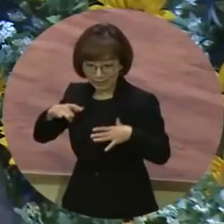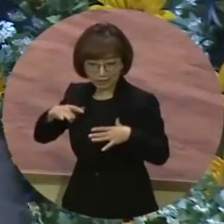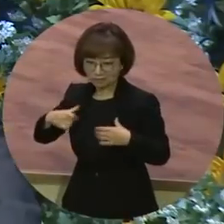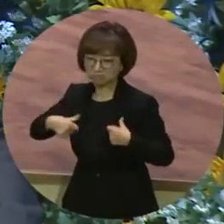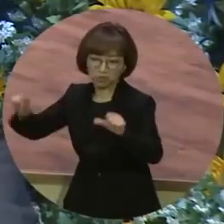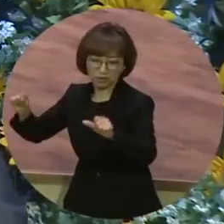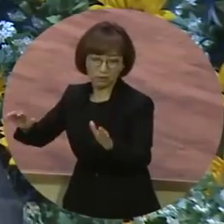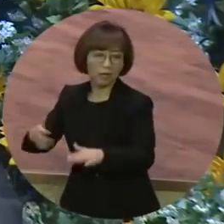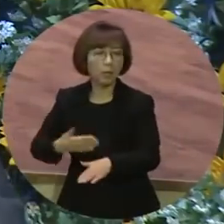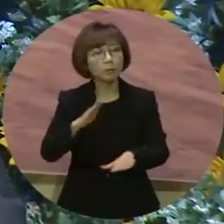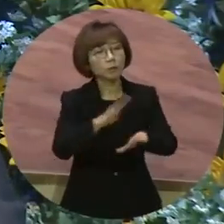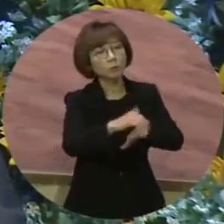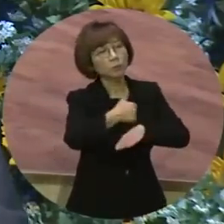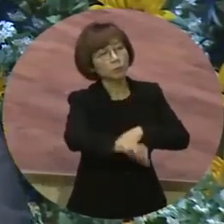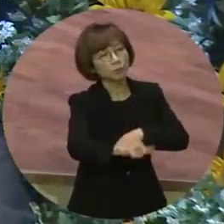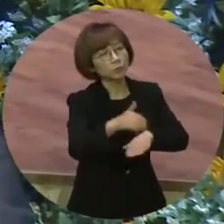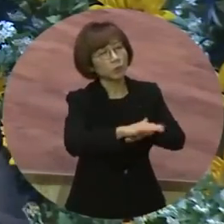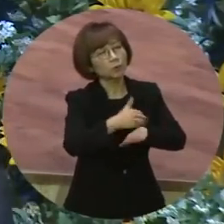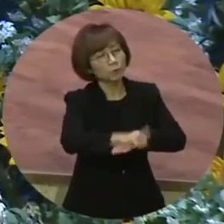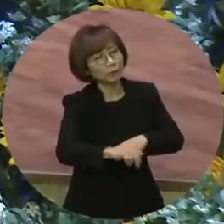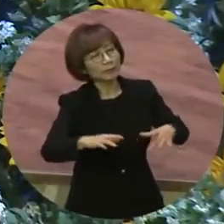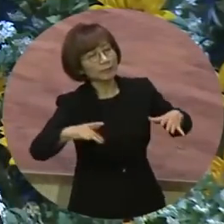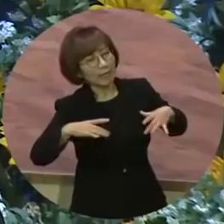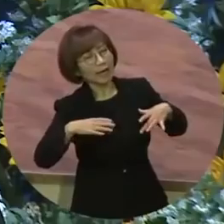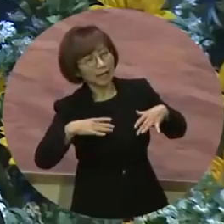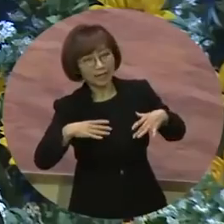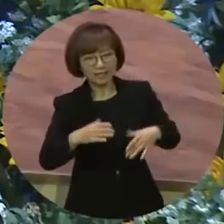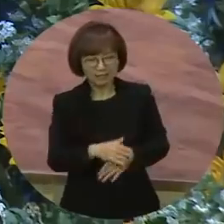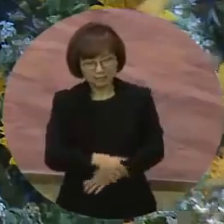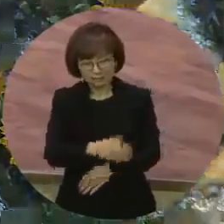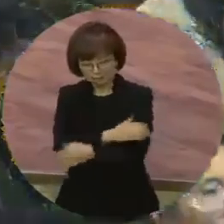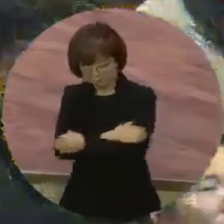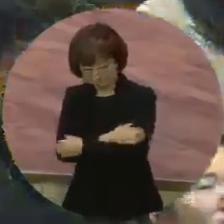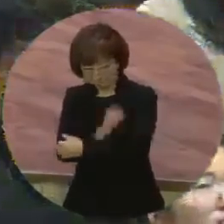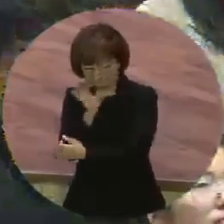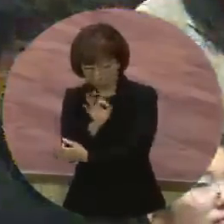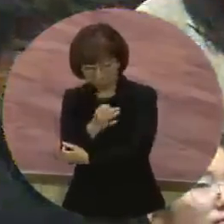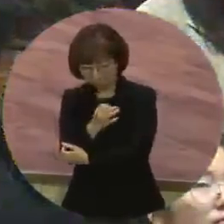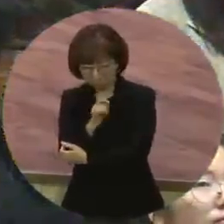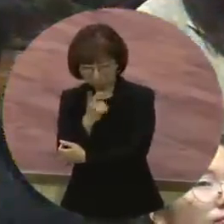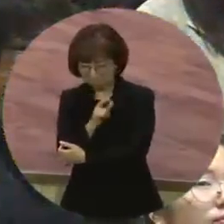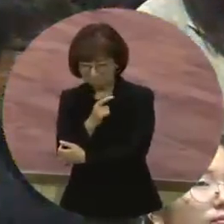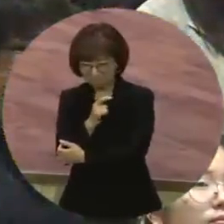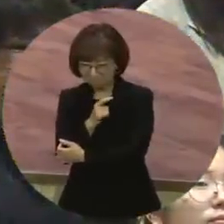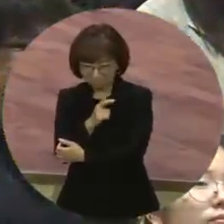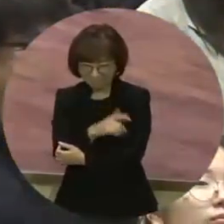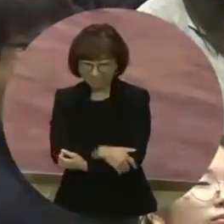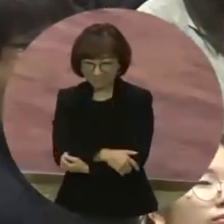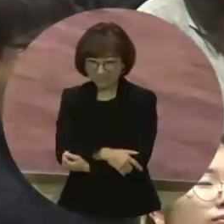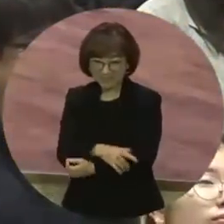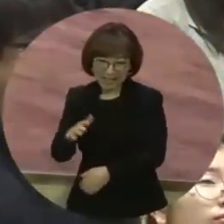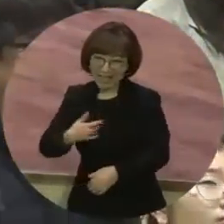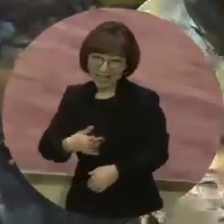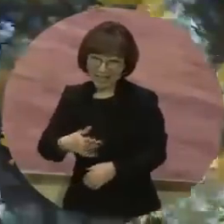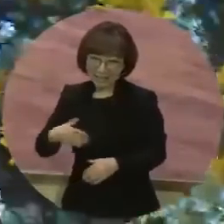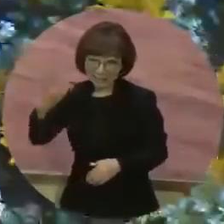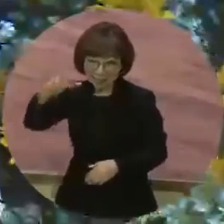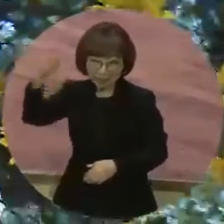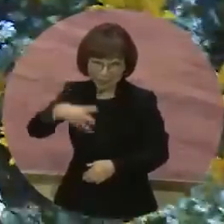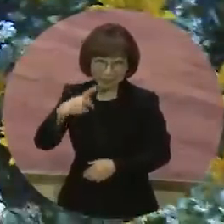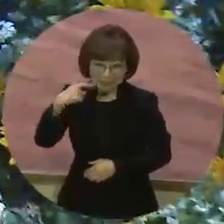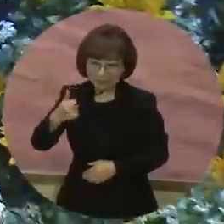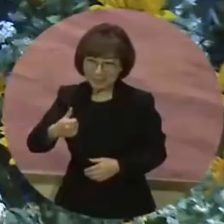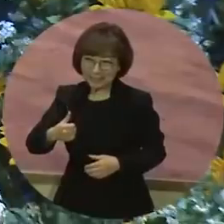손주가 뭐 변호사한테 내가 볼 때 아니에요. 근데 뭘 한 개라도 자랑해 보려고 하는데